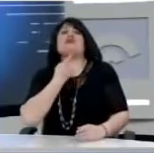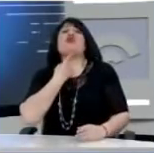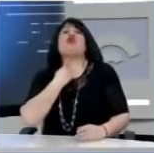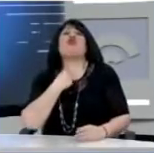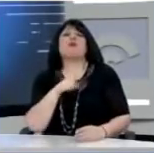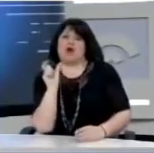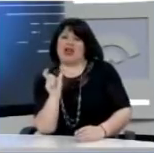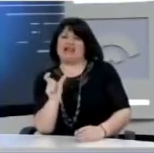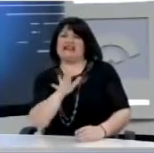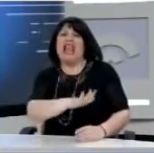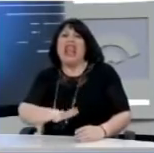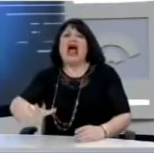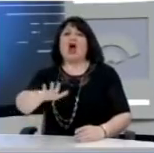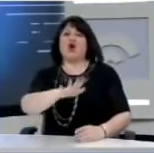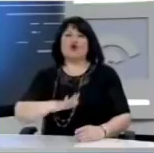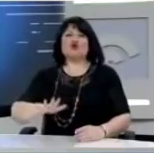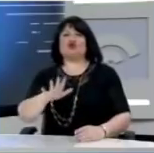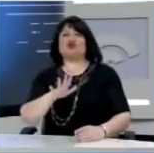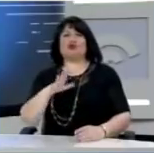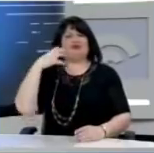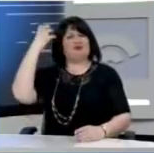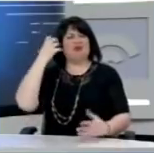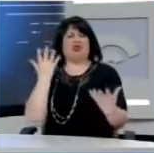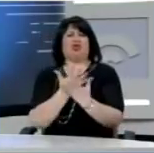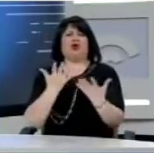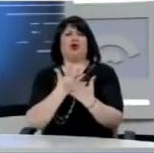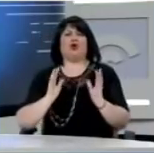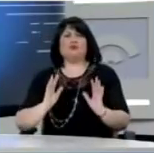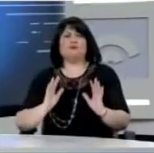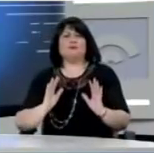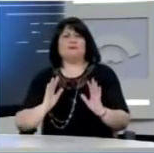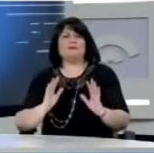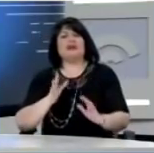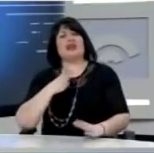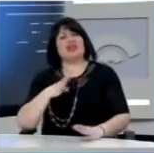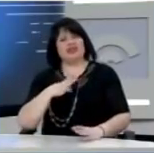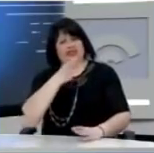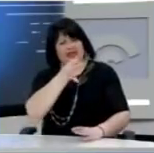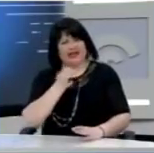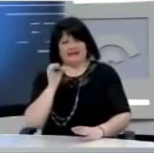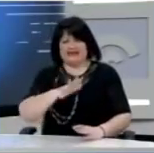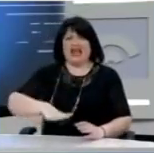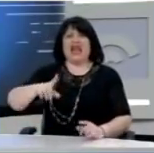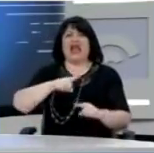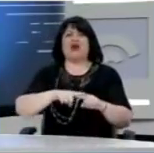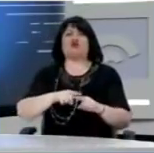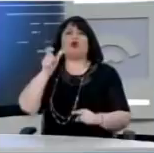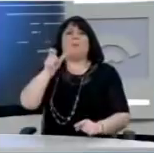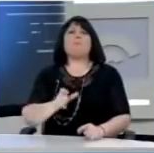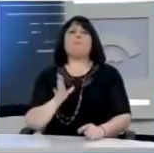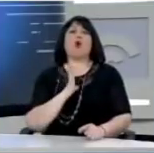ο όρος λαός, γιατί είναι μία έννοια θολή και προτιμάτε, αντί τον όρο λαός, τον όρο